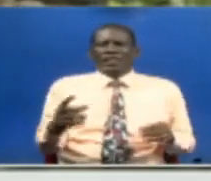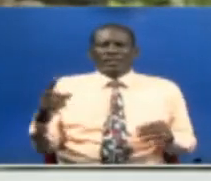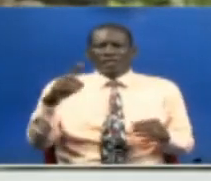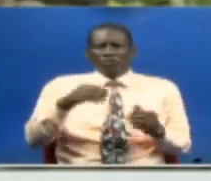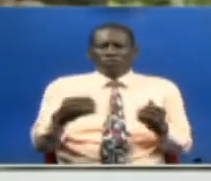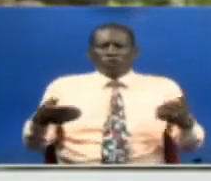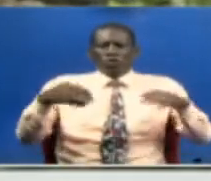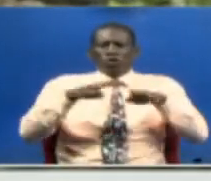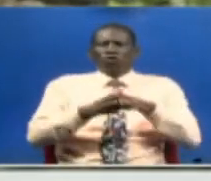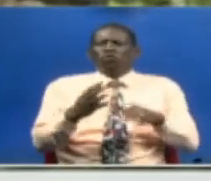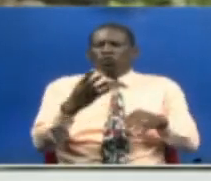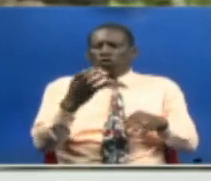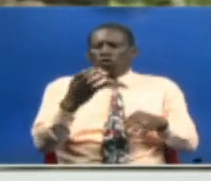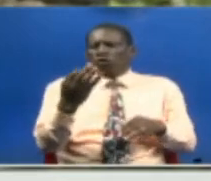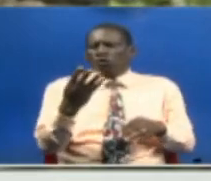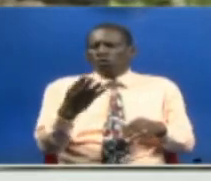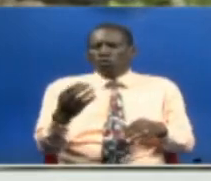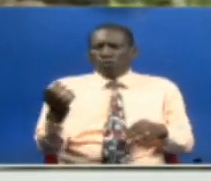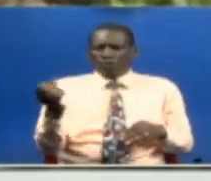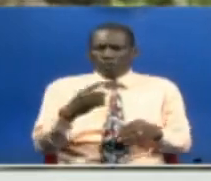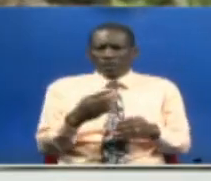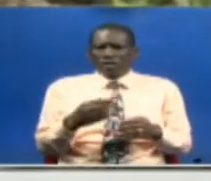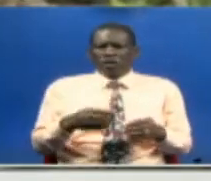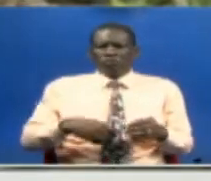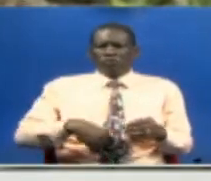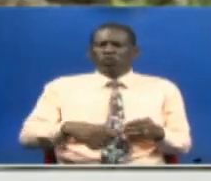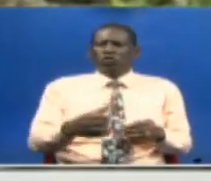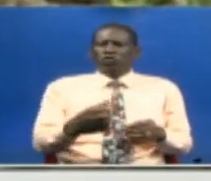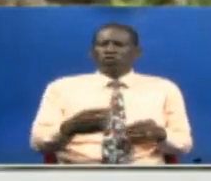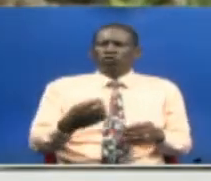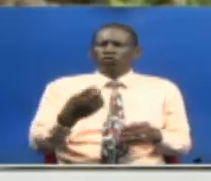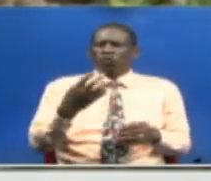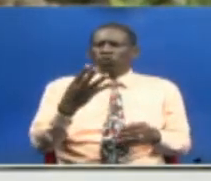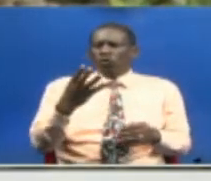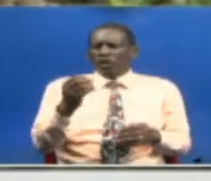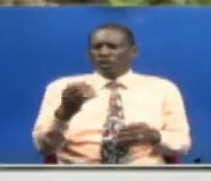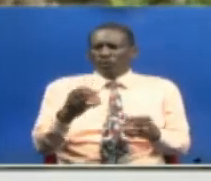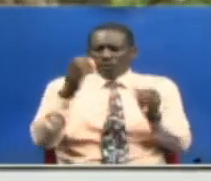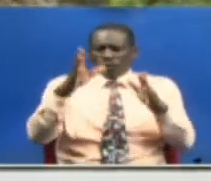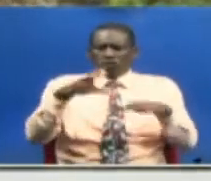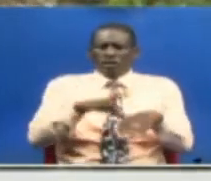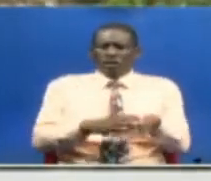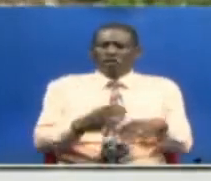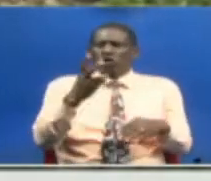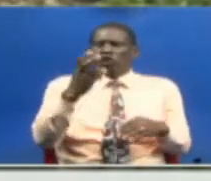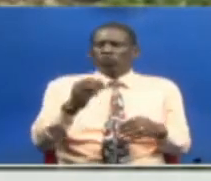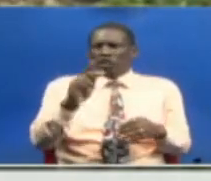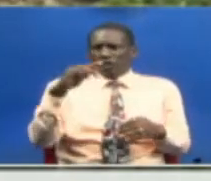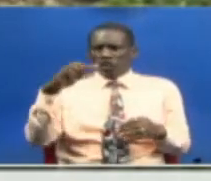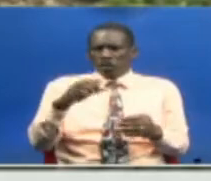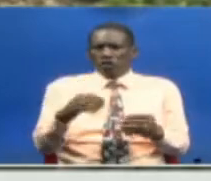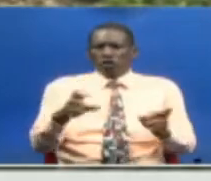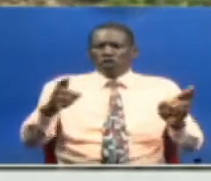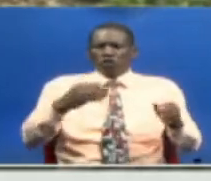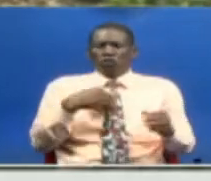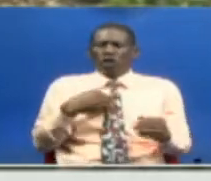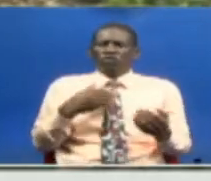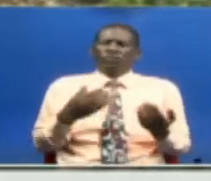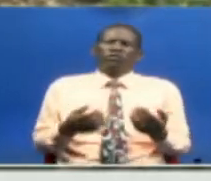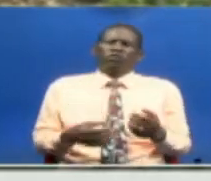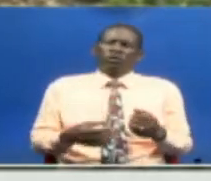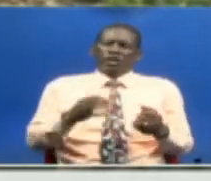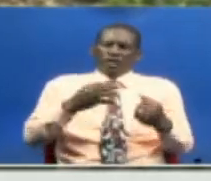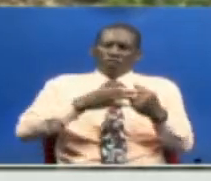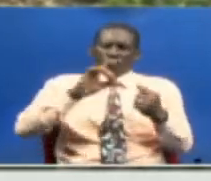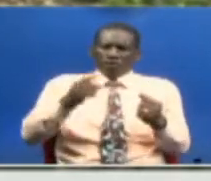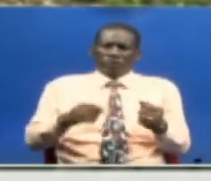minne, tumeuza kwa shilingi 400. Sasa mtu akipata tu kilo 20, ako na shilingi 1,800. Ni kana bank ya jamii. Kila baada ya miezi minne, mtu anakuja